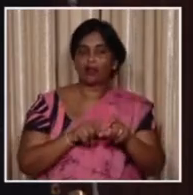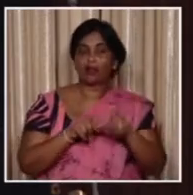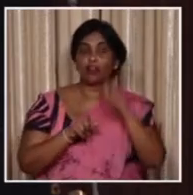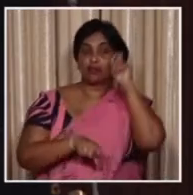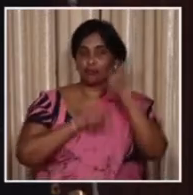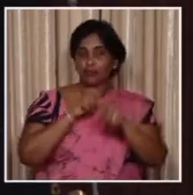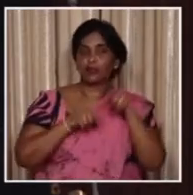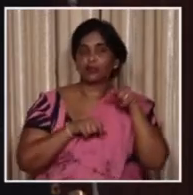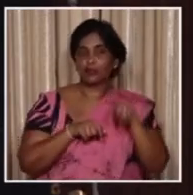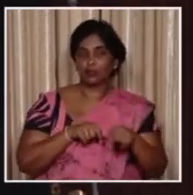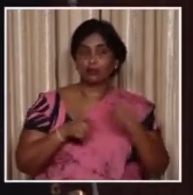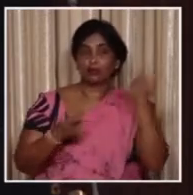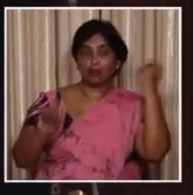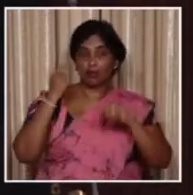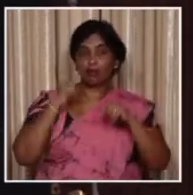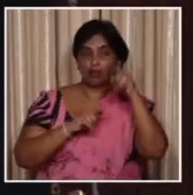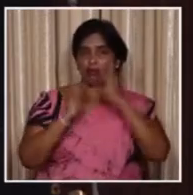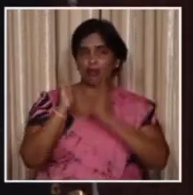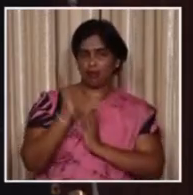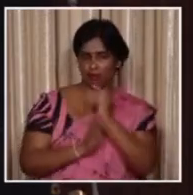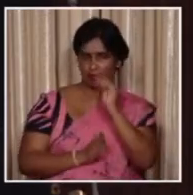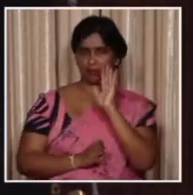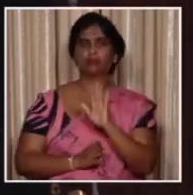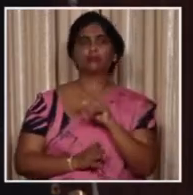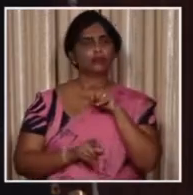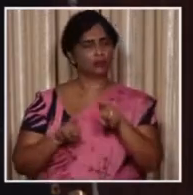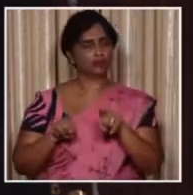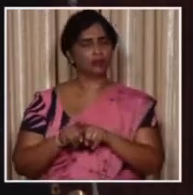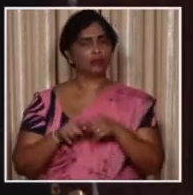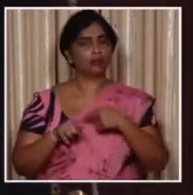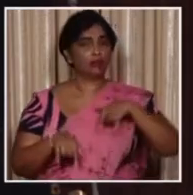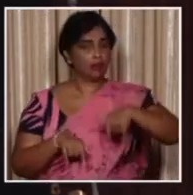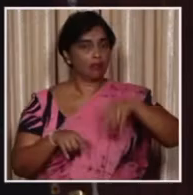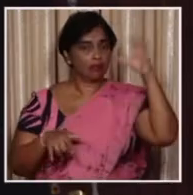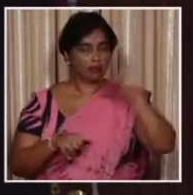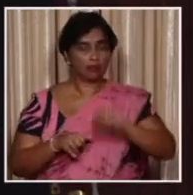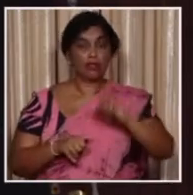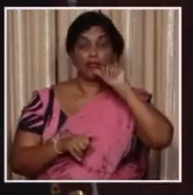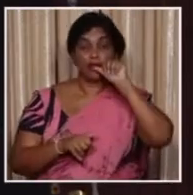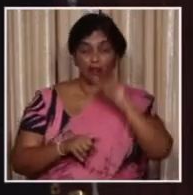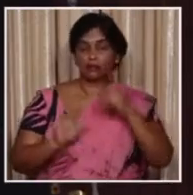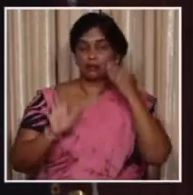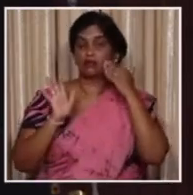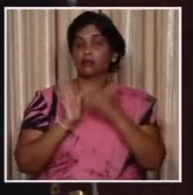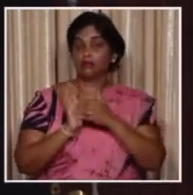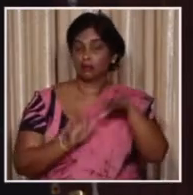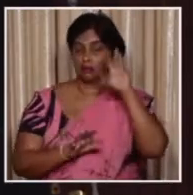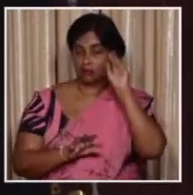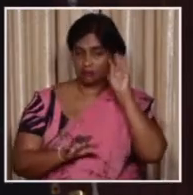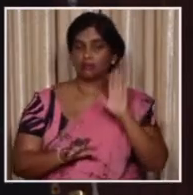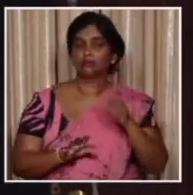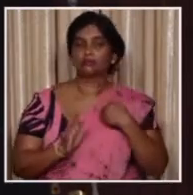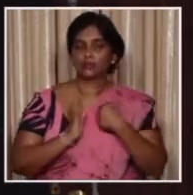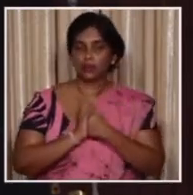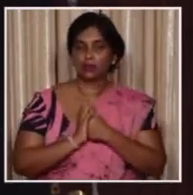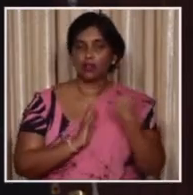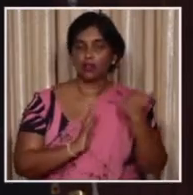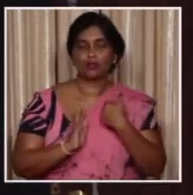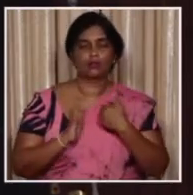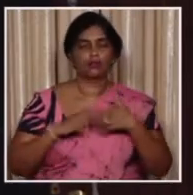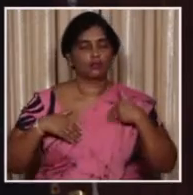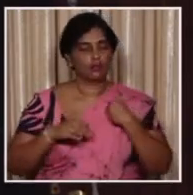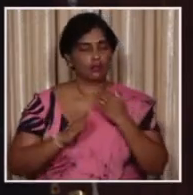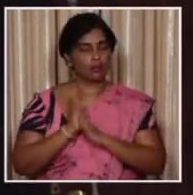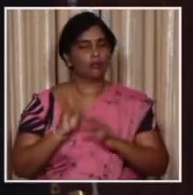ජනයා මේ පැමිණීම ඔවුන්ගේ අයිතිවාසිකමක්. එනිසා මෙහෙට ගෙනල්ලා සත්‍ය අවබෝධ කරගන්න පෙන්වීම ගරු නව සෞඛ්‍ය